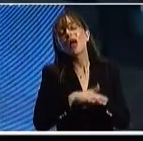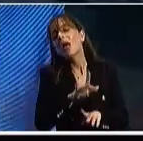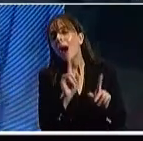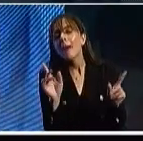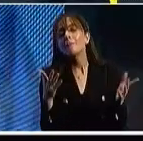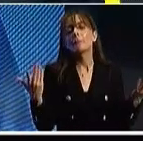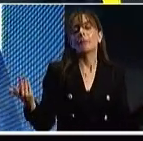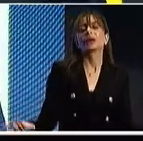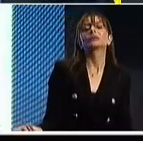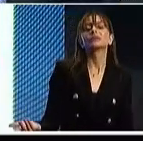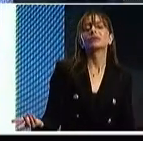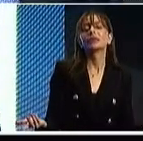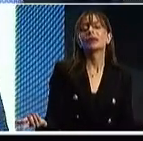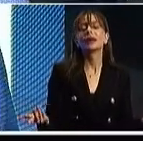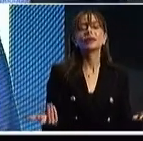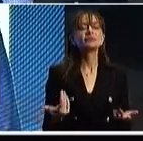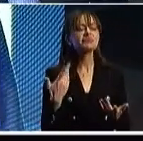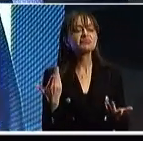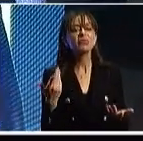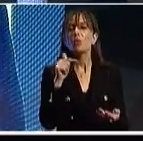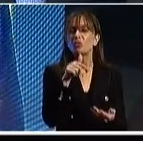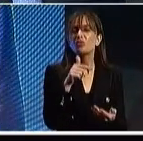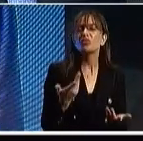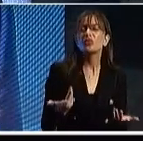Gerçi bunlar mevcut